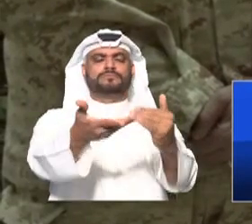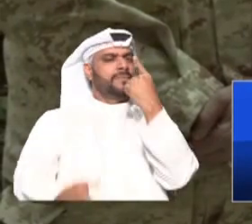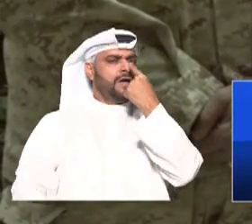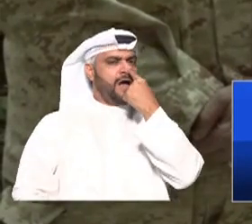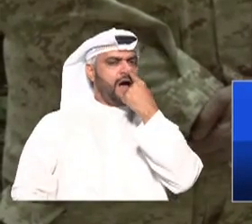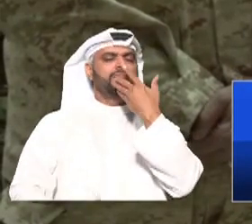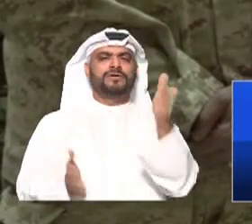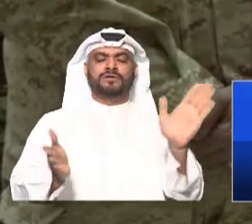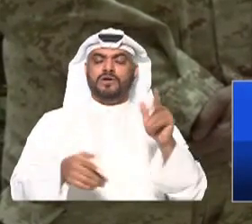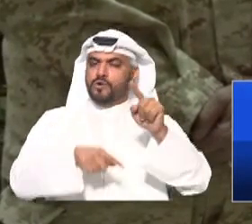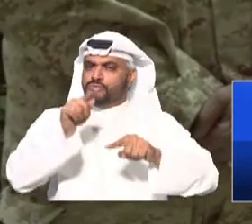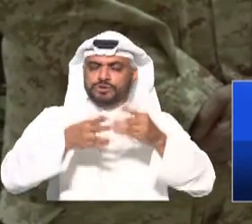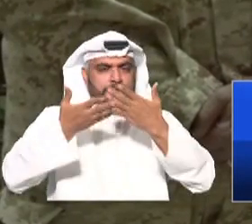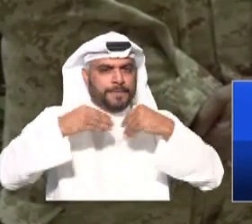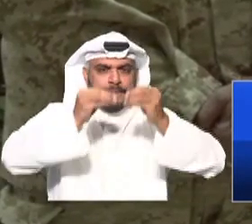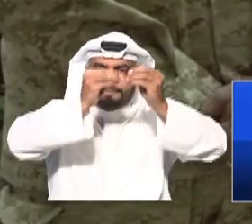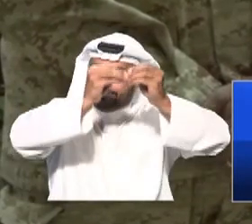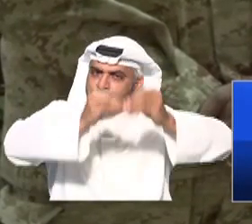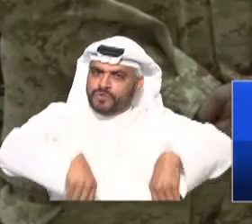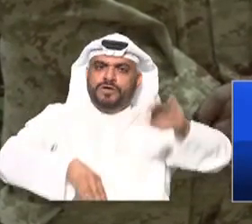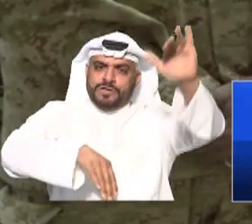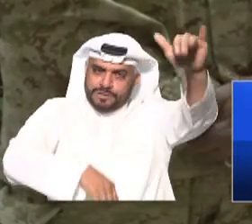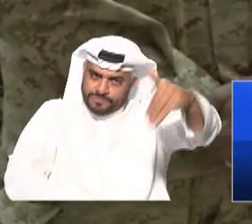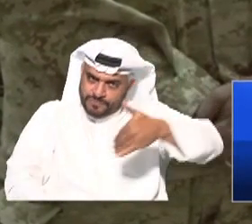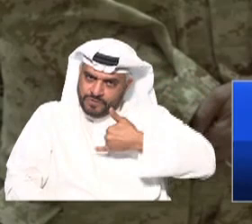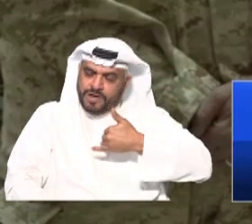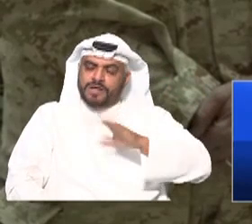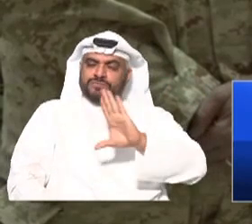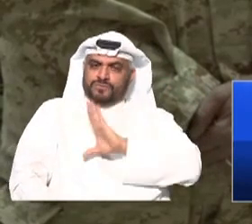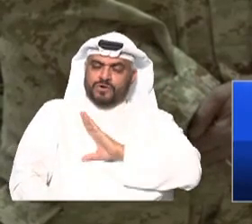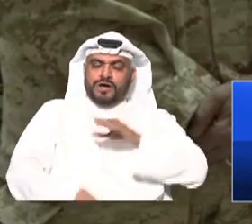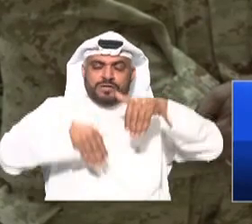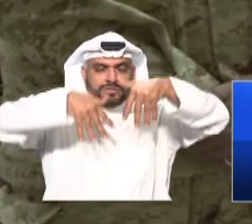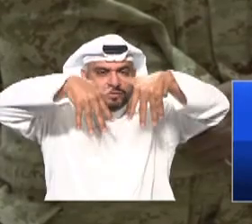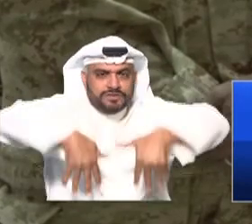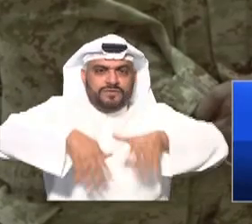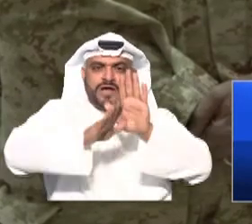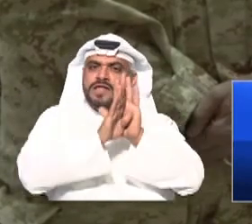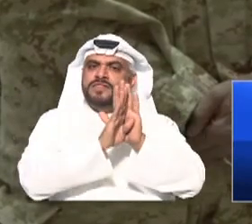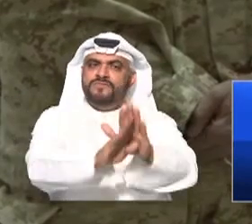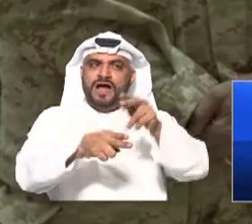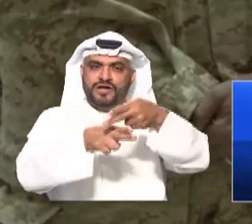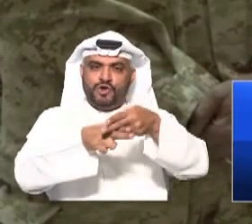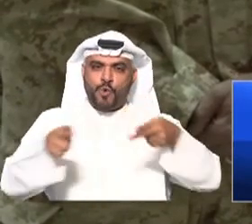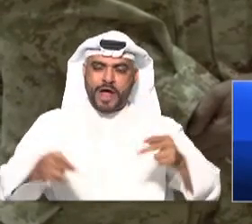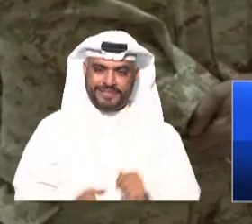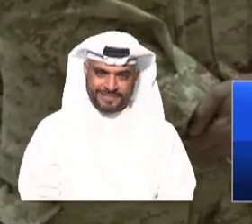امامكم للانخراط بالدفاع عن وطنكم.